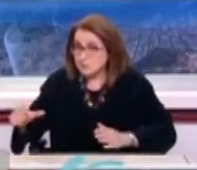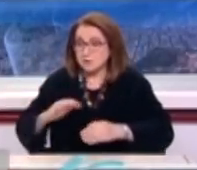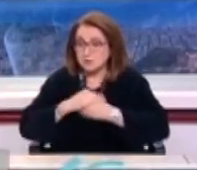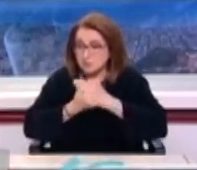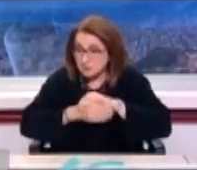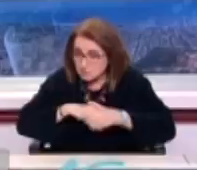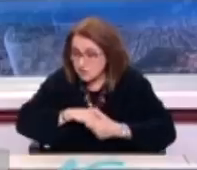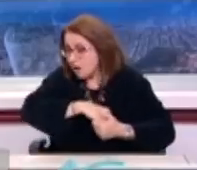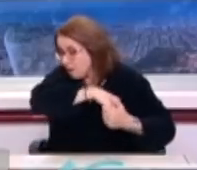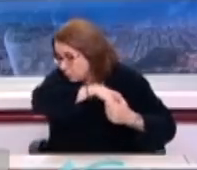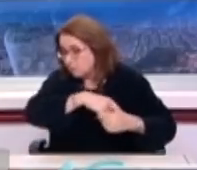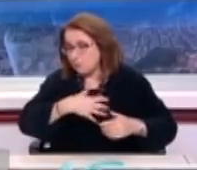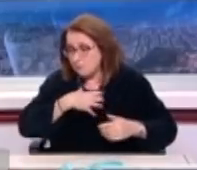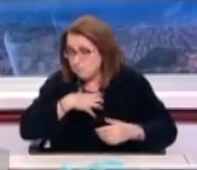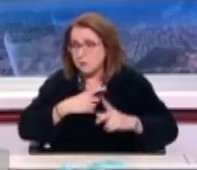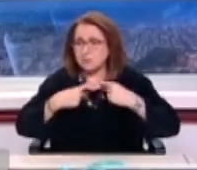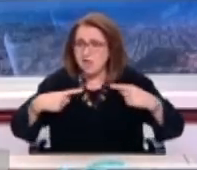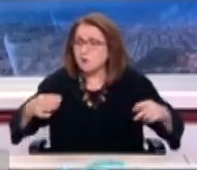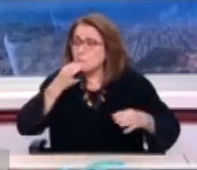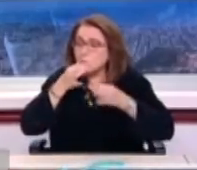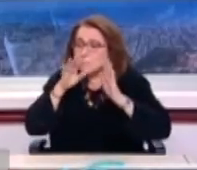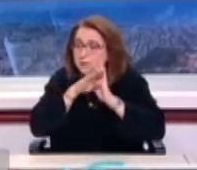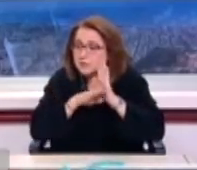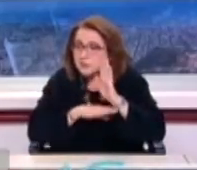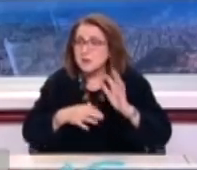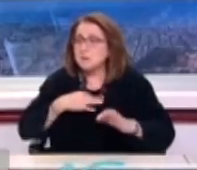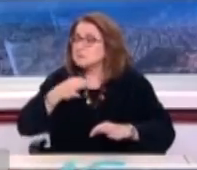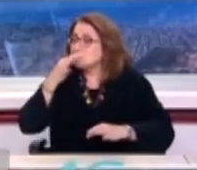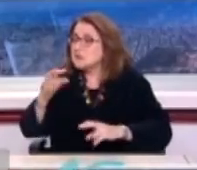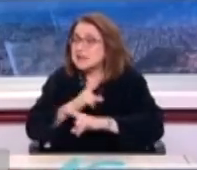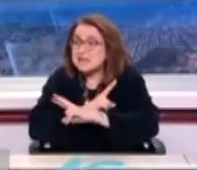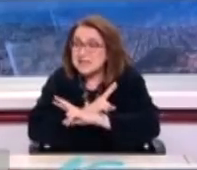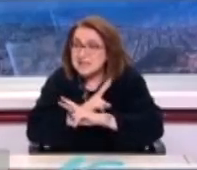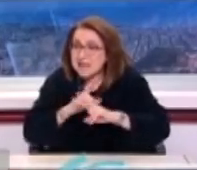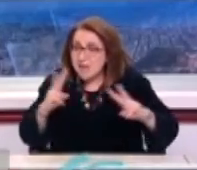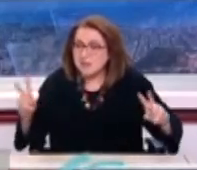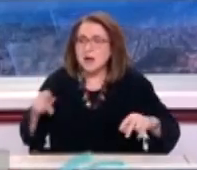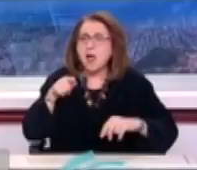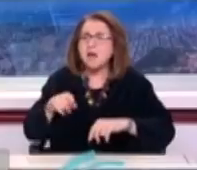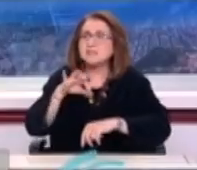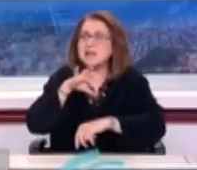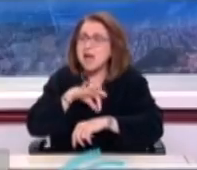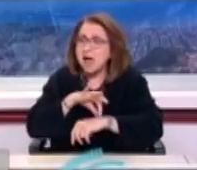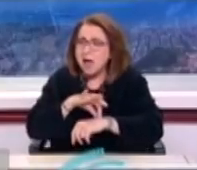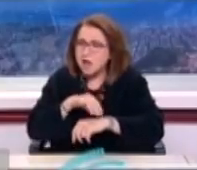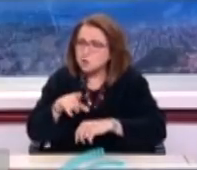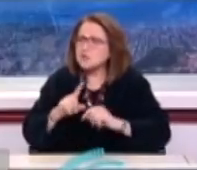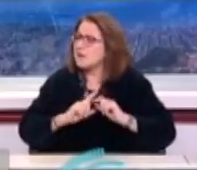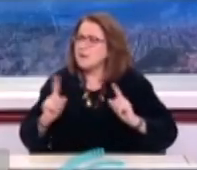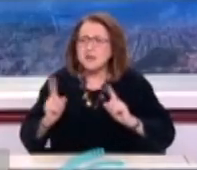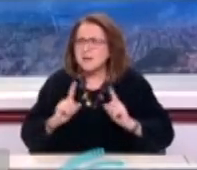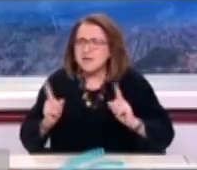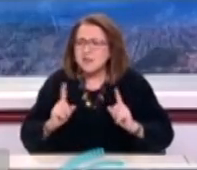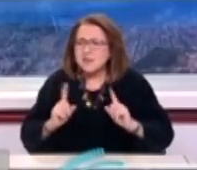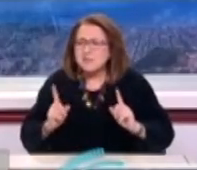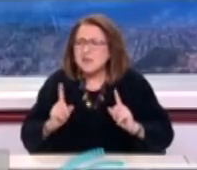υγιεινής και να τους πούμε ξεκάθαρα και με διαφάνεια ότι πρόκειται για μια νόσο η οποία είναι ήπια στη